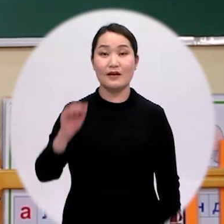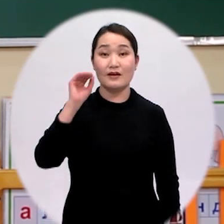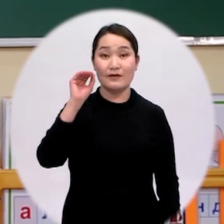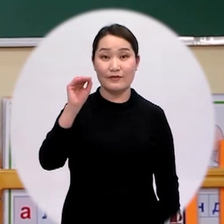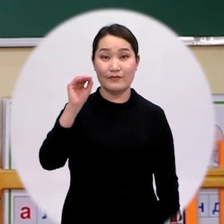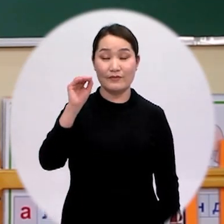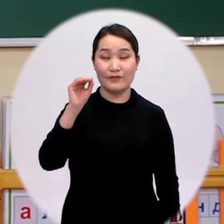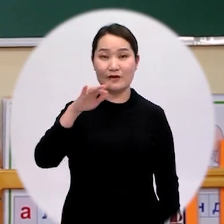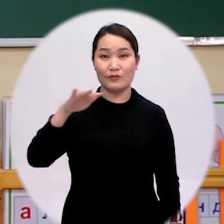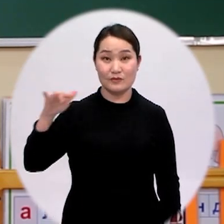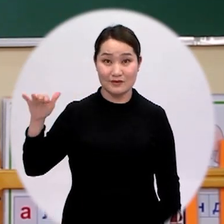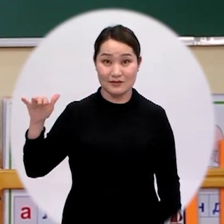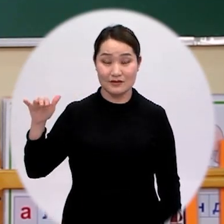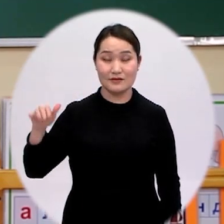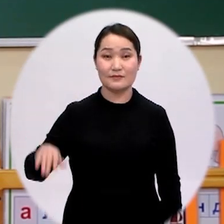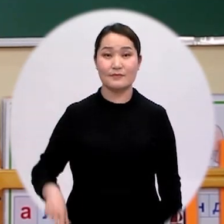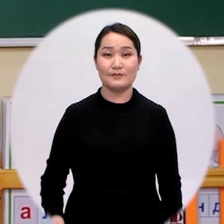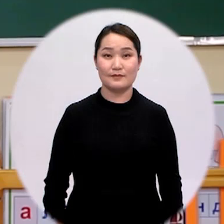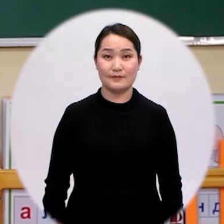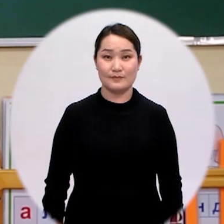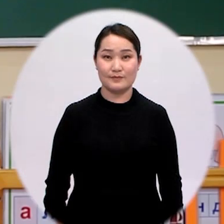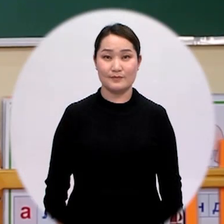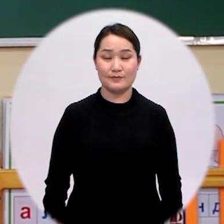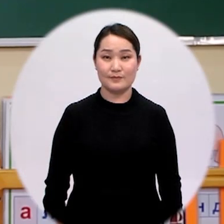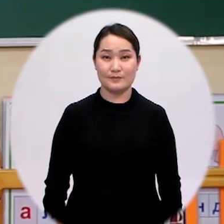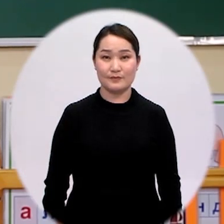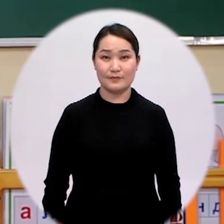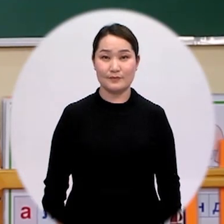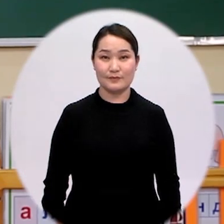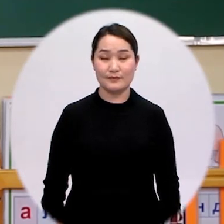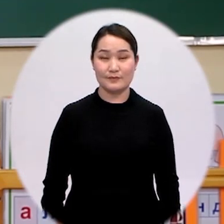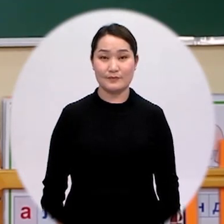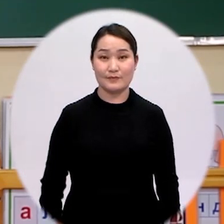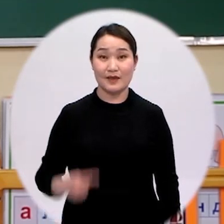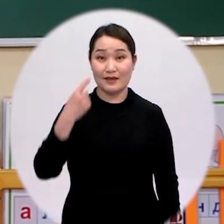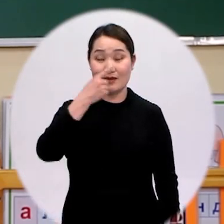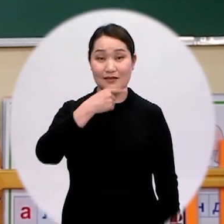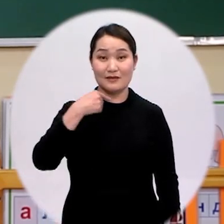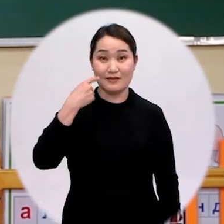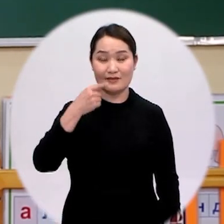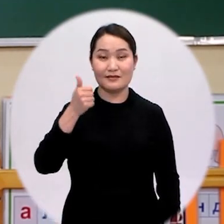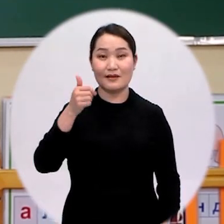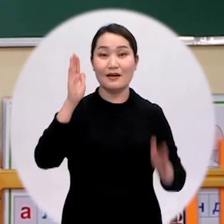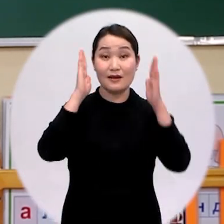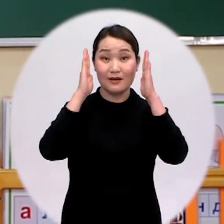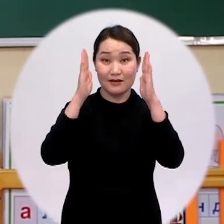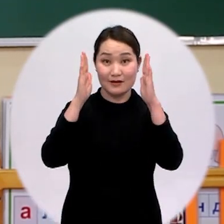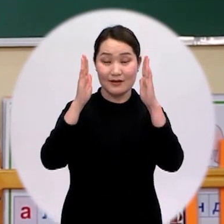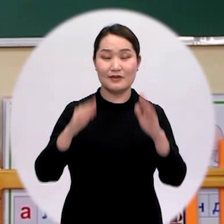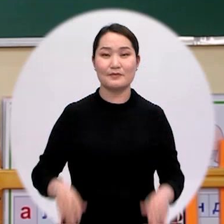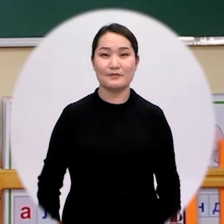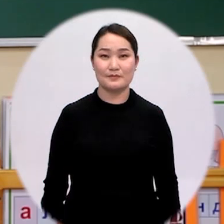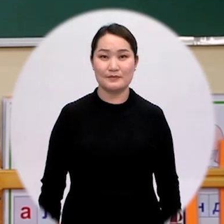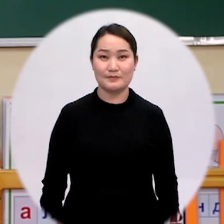F. Хоёр уруул хоорондоо нийлэхгүй, харин доод уруул дээд шүдтэй